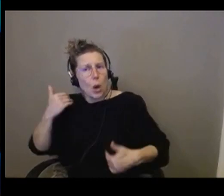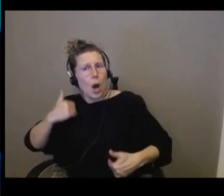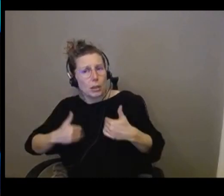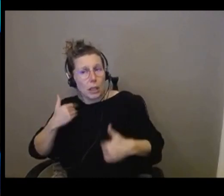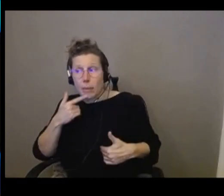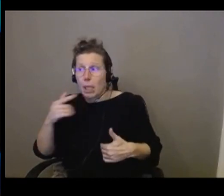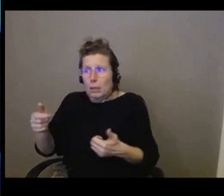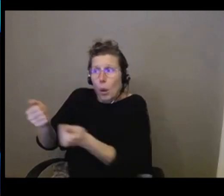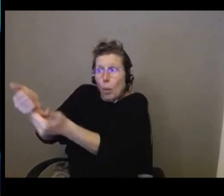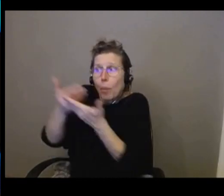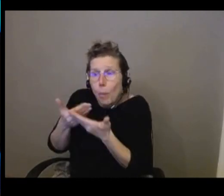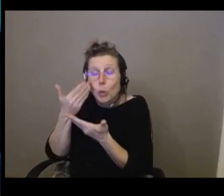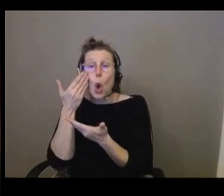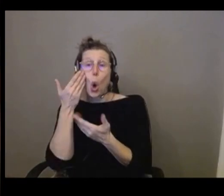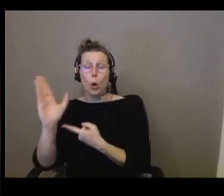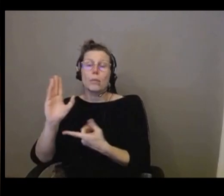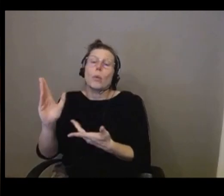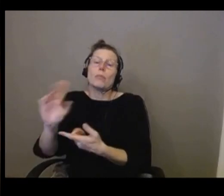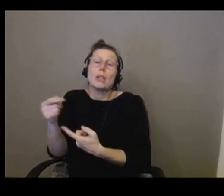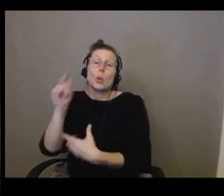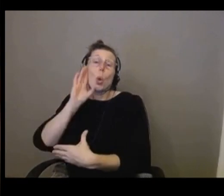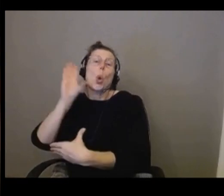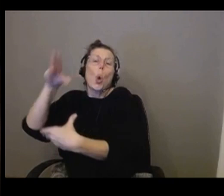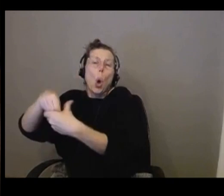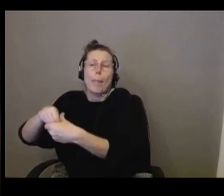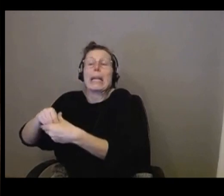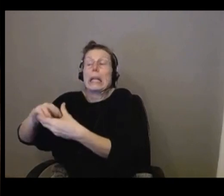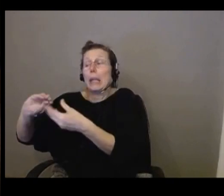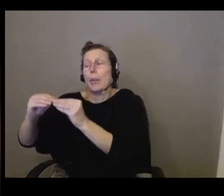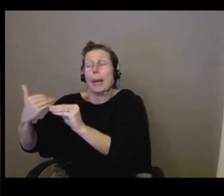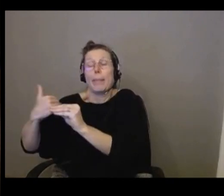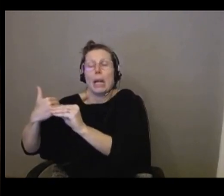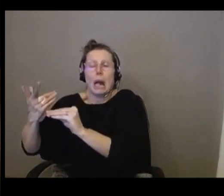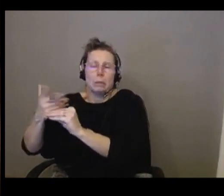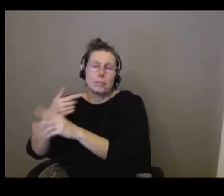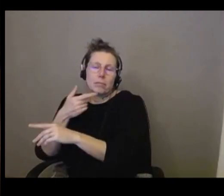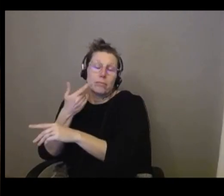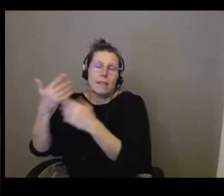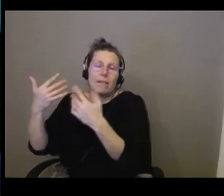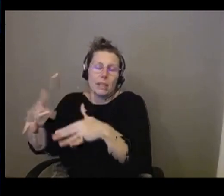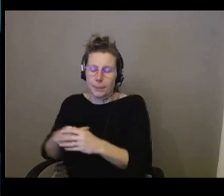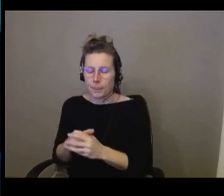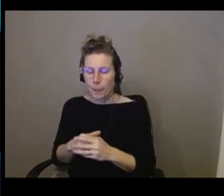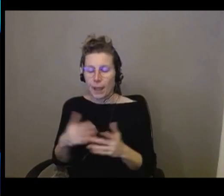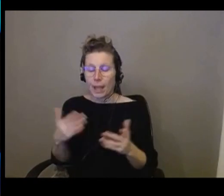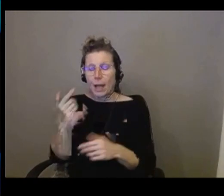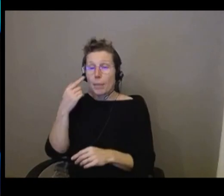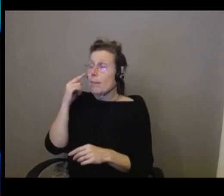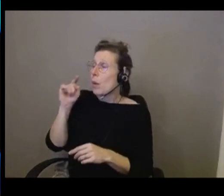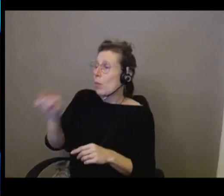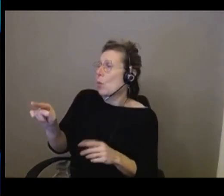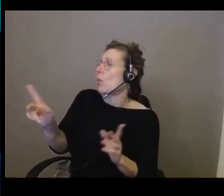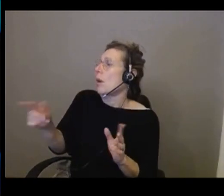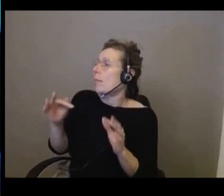vous, pour Uber, la ville, le quotidien, l'accessibilité du quotidien et du transport, une fois qu'on est sorti de